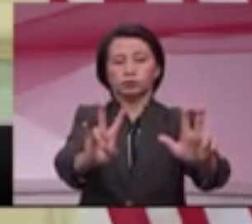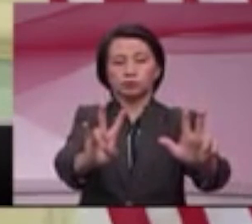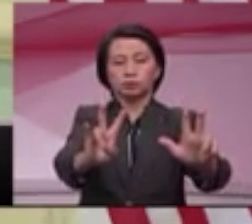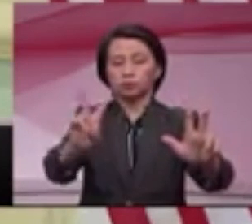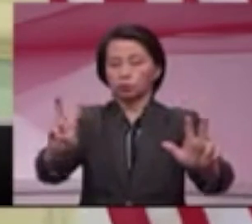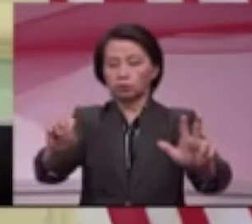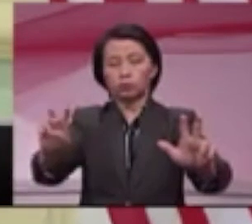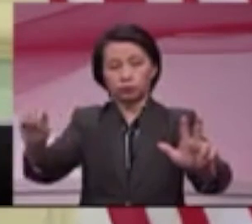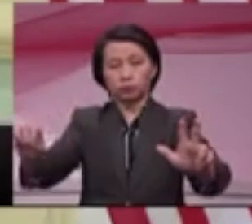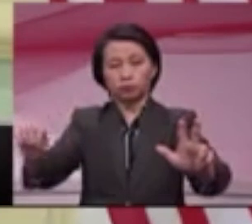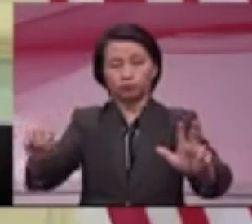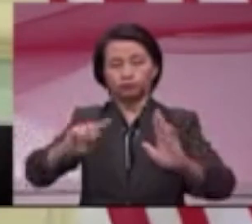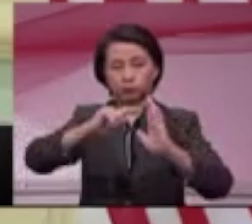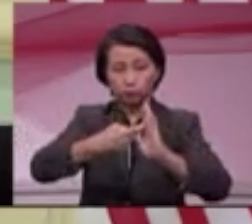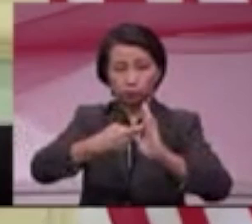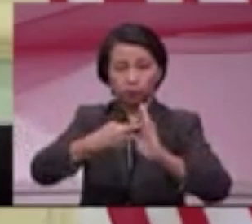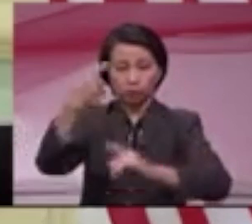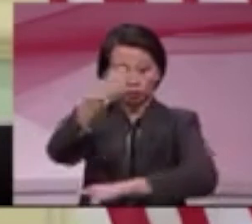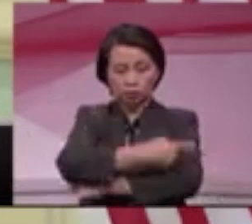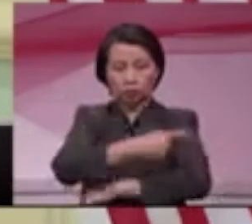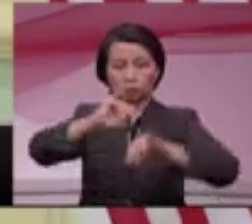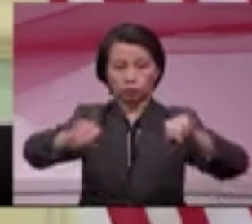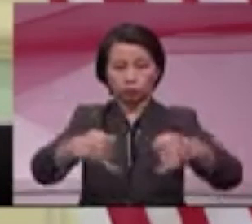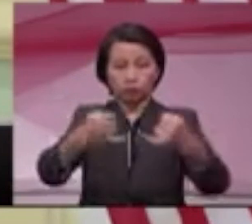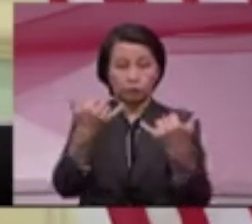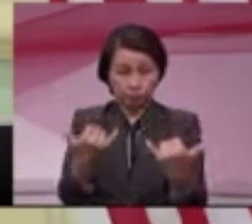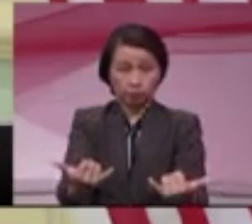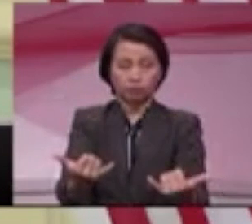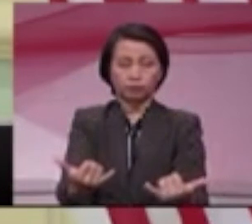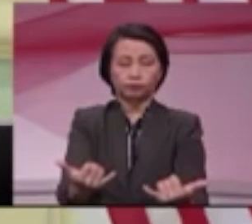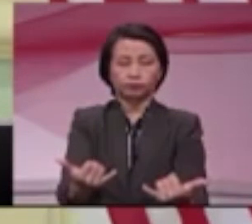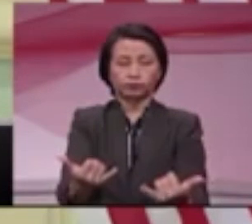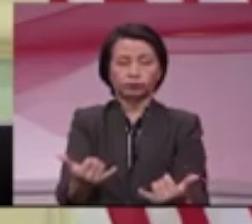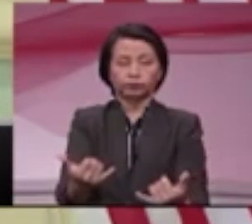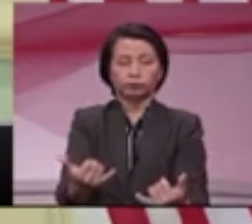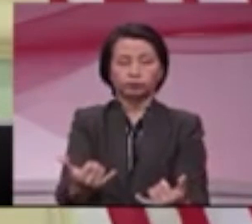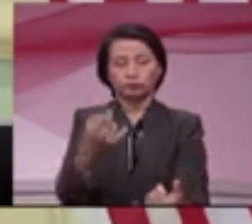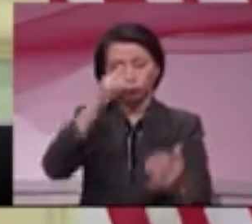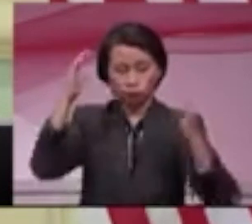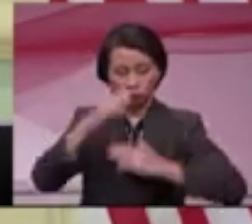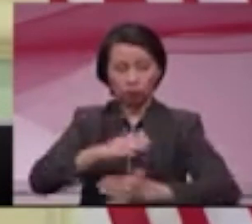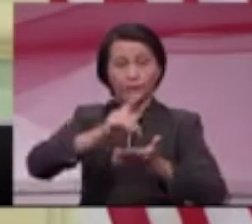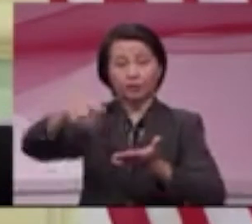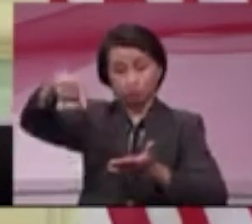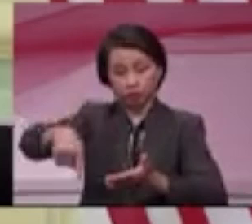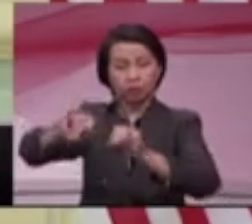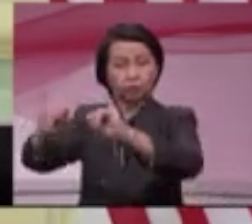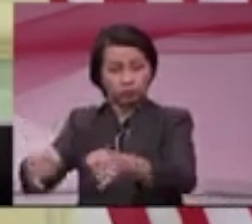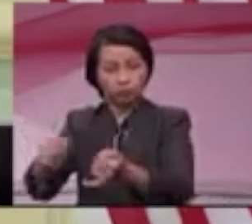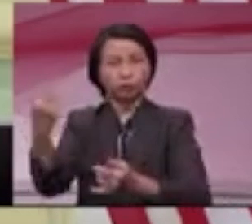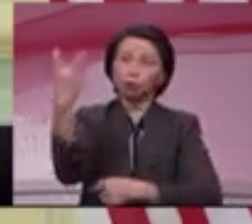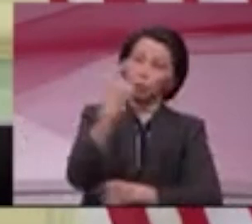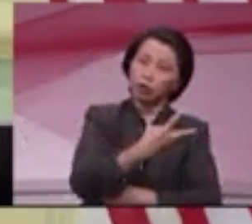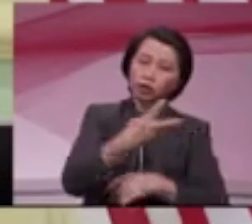3 Julai 2020 iaitu bermula hari Jumaat ini. Jadi untuk solat Jumaat minggu-minggu ini, hari Jumaat ini, 2 hari